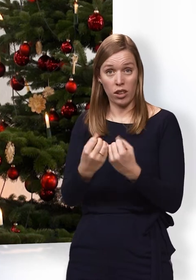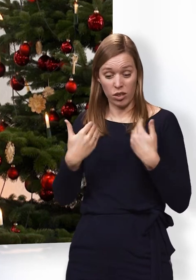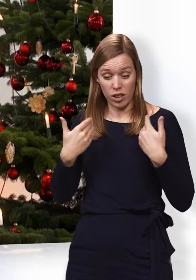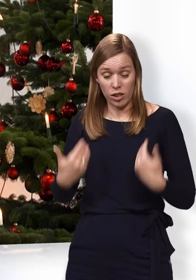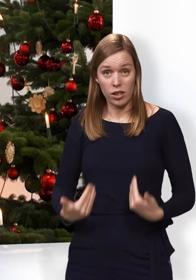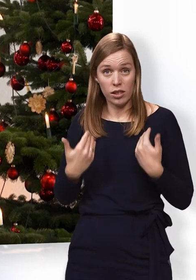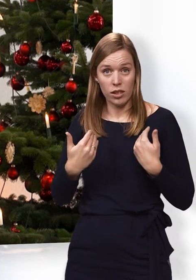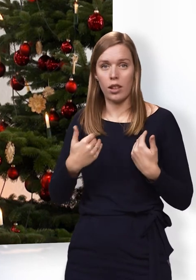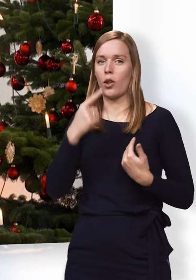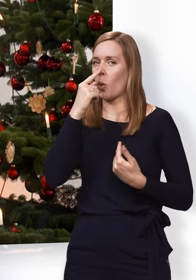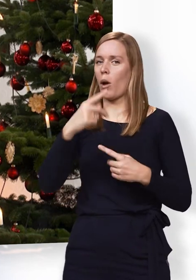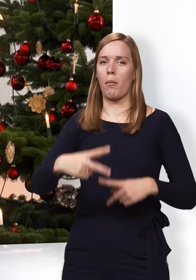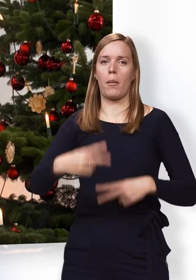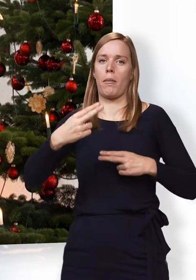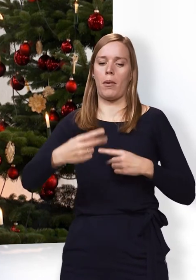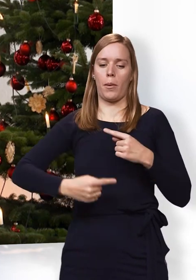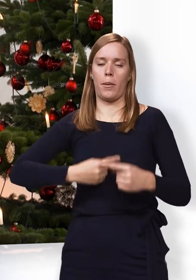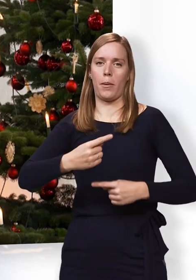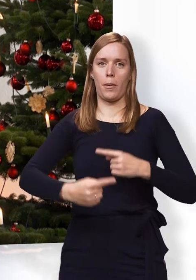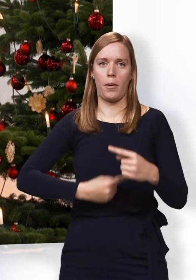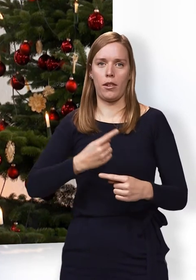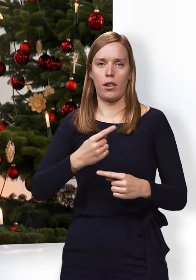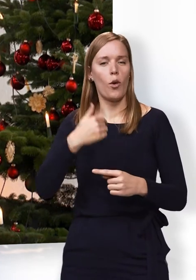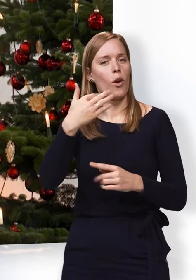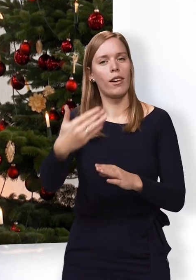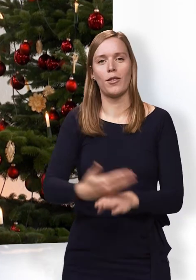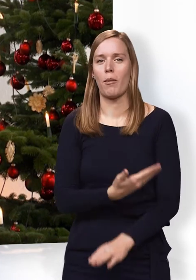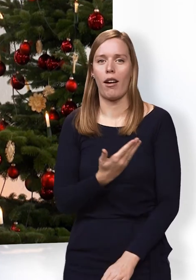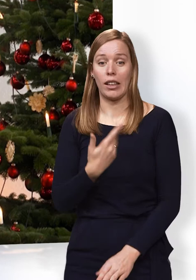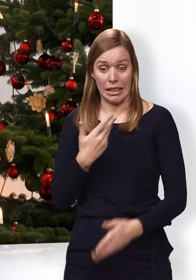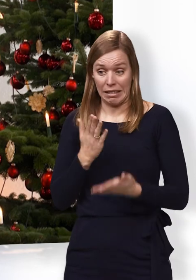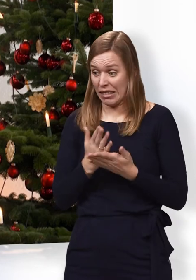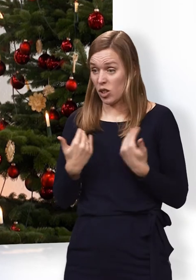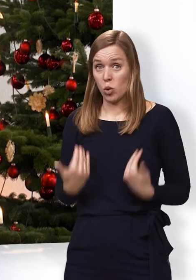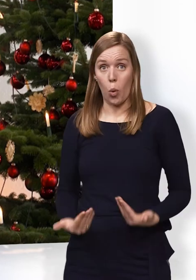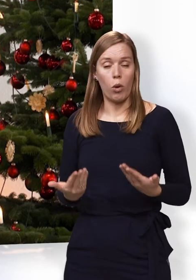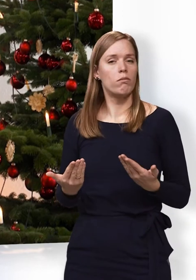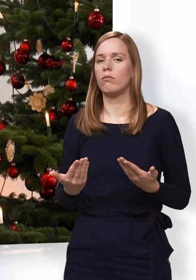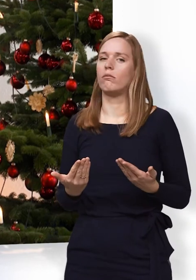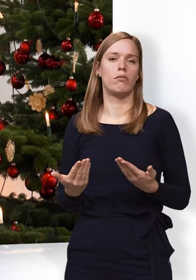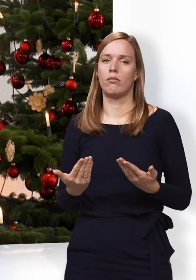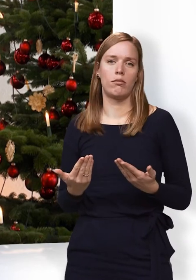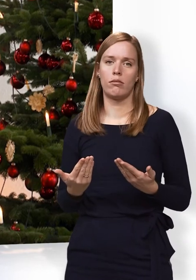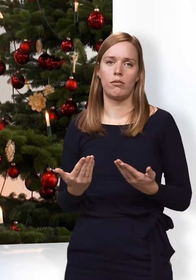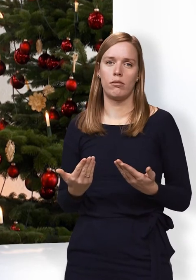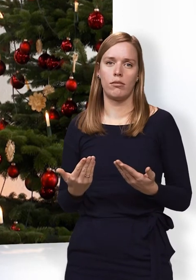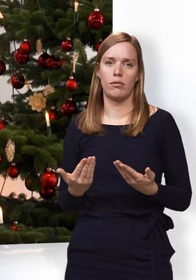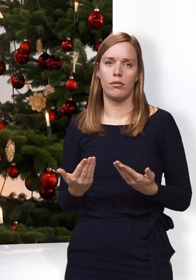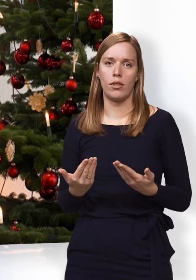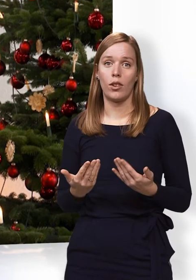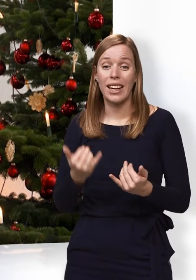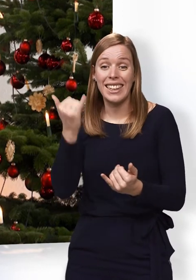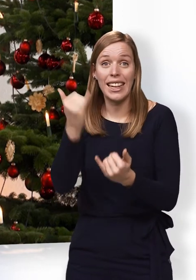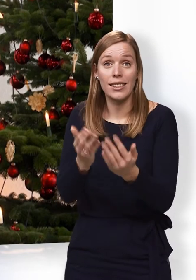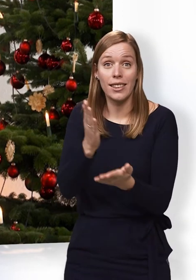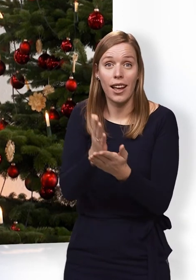vorläufig, das ist ein vorübergehender Zustand, das ist nicht das Endgültige, denn das Letztgültige, das kommt